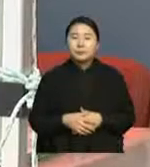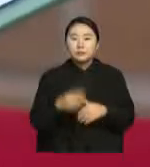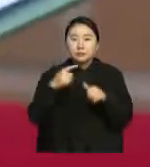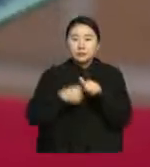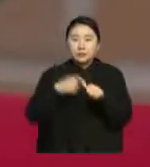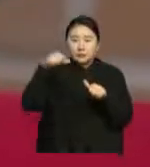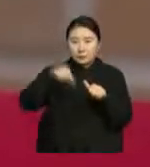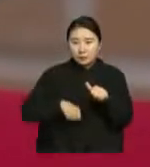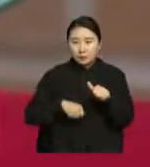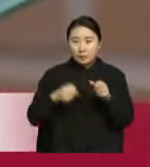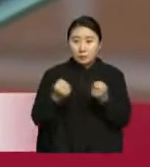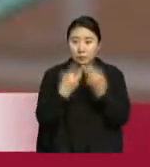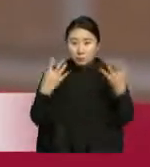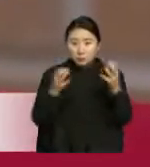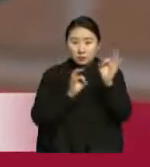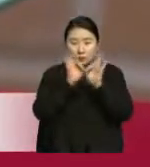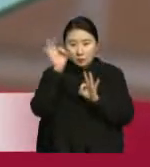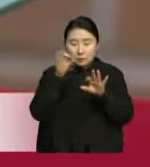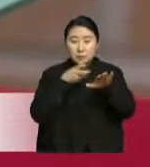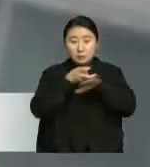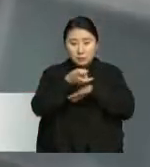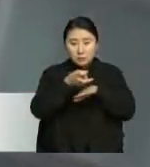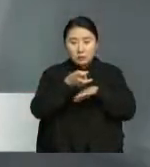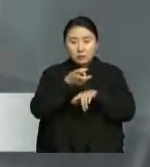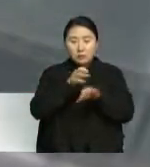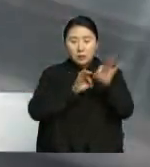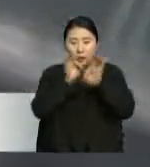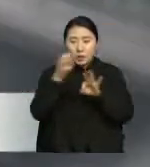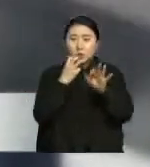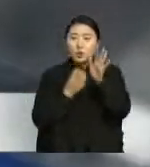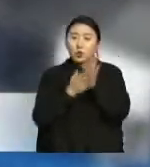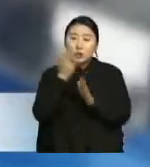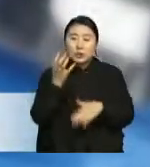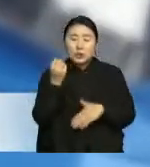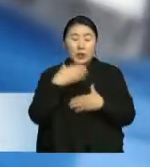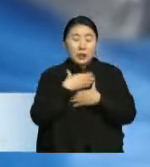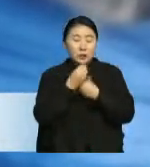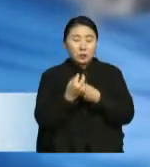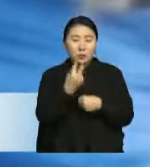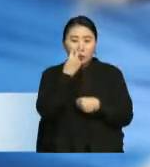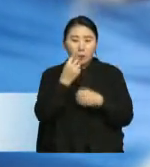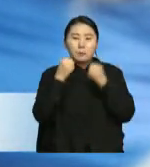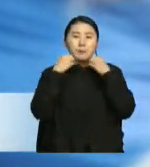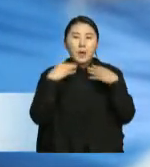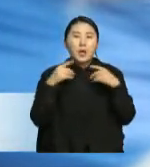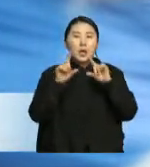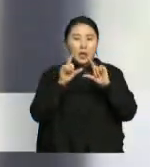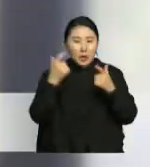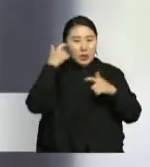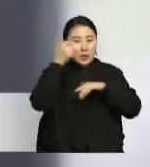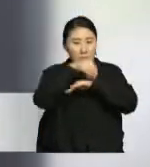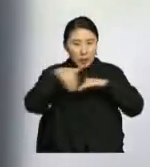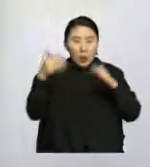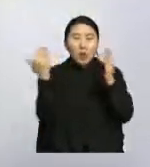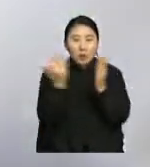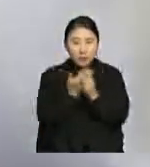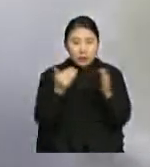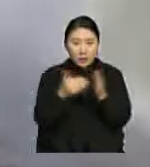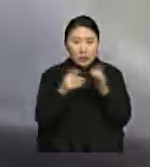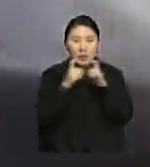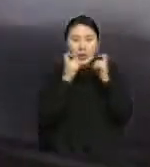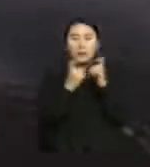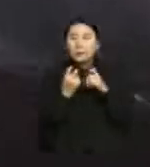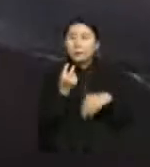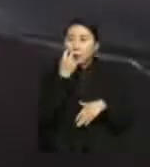자연재해나 폭발사고 d 중 교통사고 등 이미 소울 시가 갖고 있는 안전 봄과 겹치지 않도록 설계했고 개인